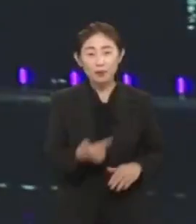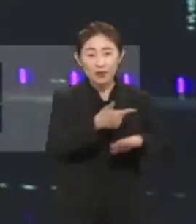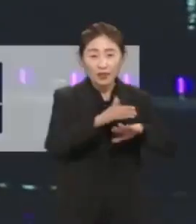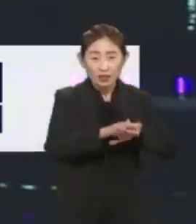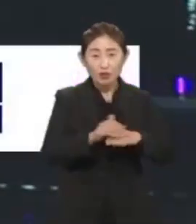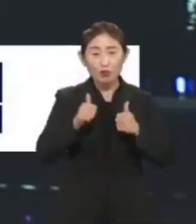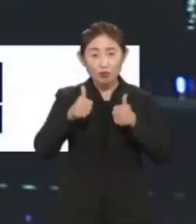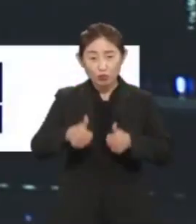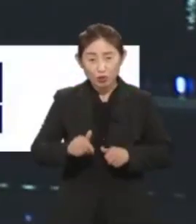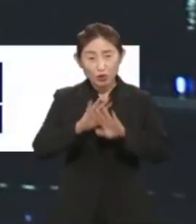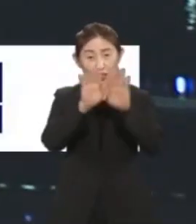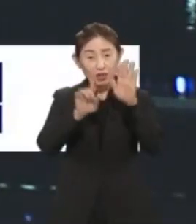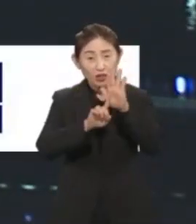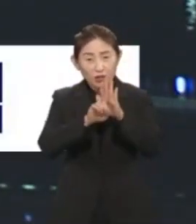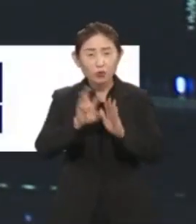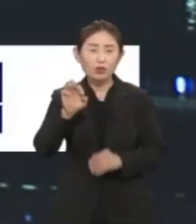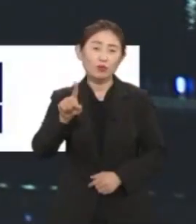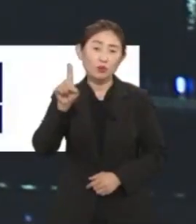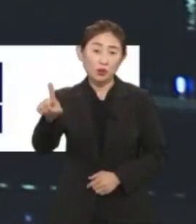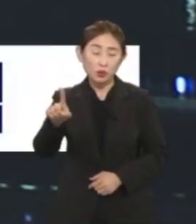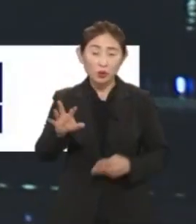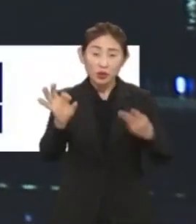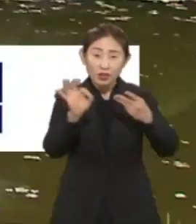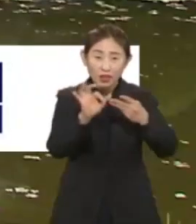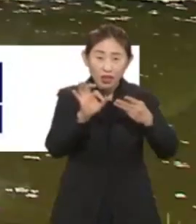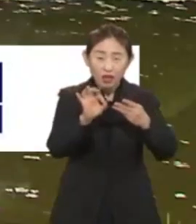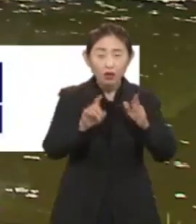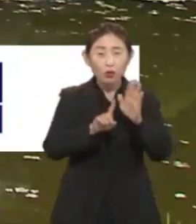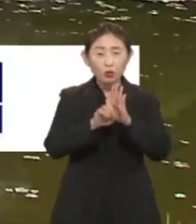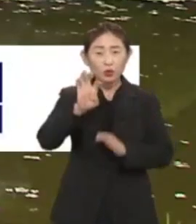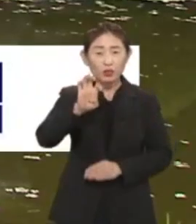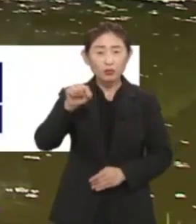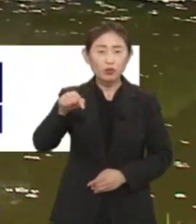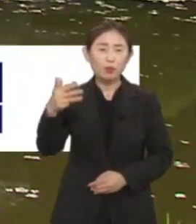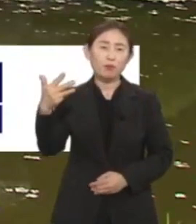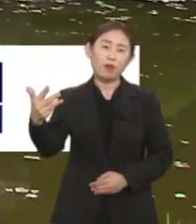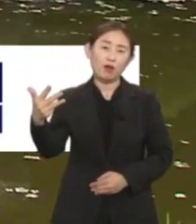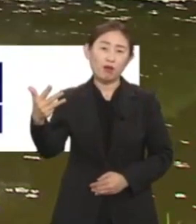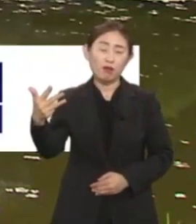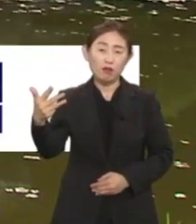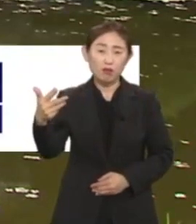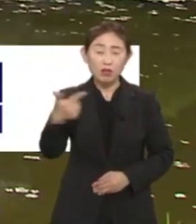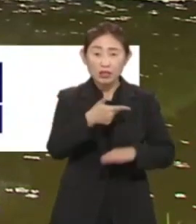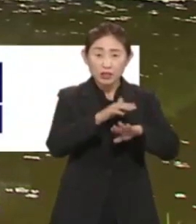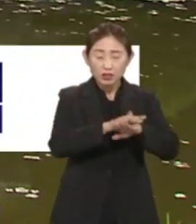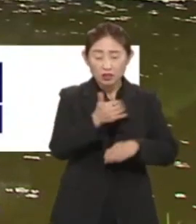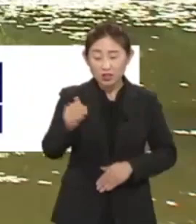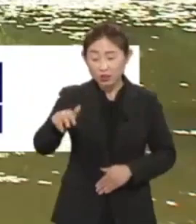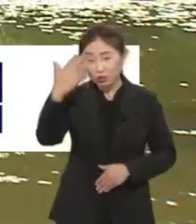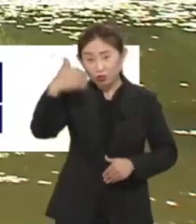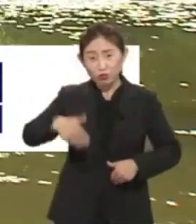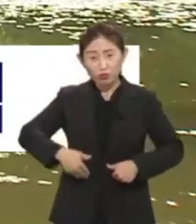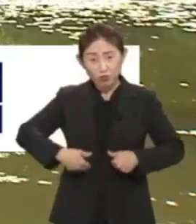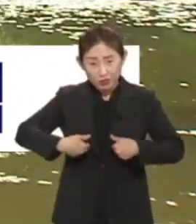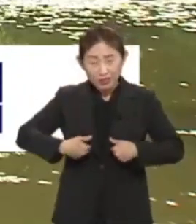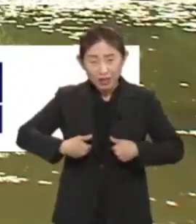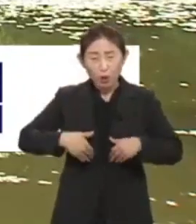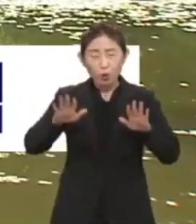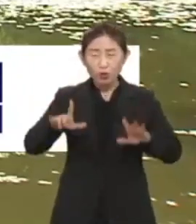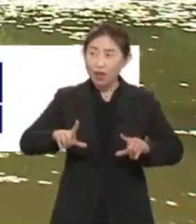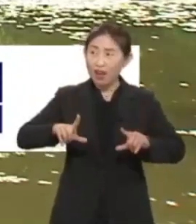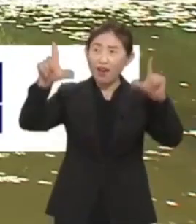대전과 부여의 나 최고기온이 31도 태안이 30.8도를 기록하는 등 대전과 세종 충남지역